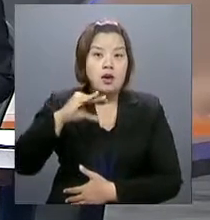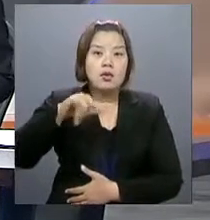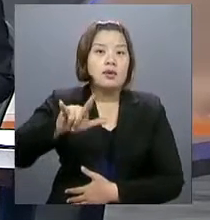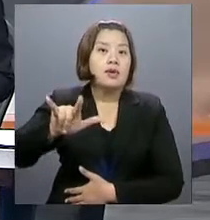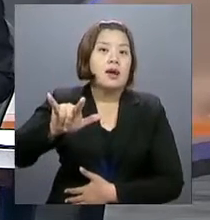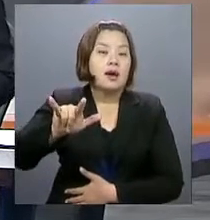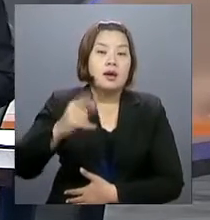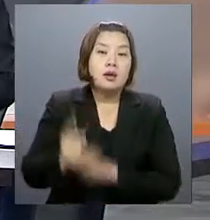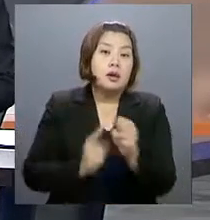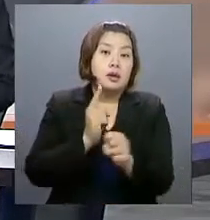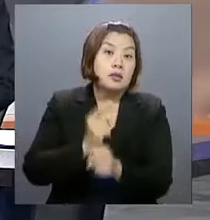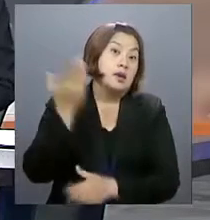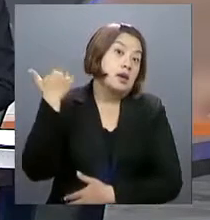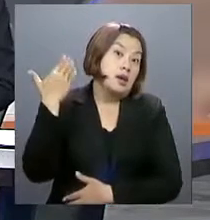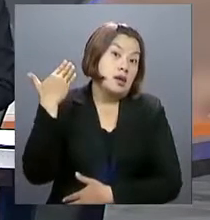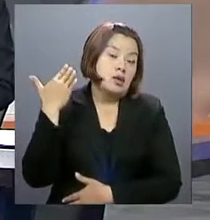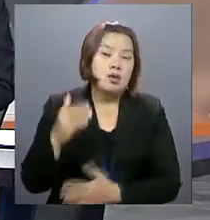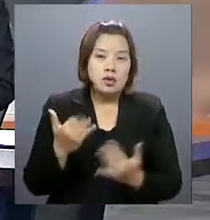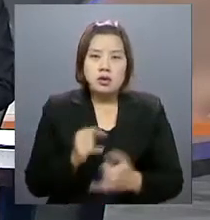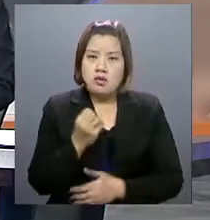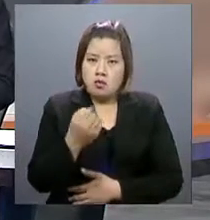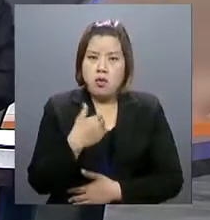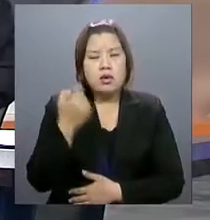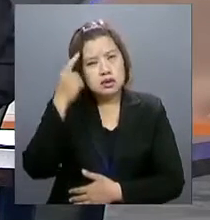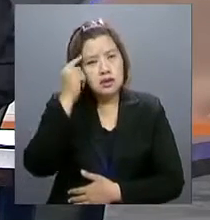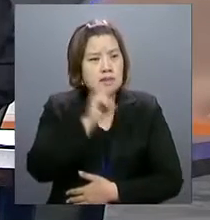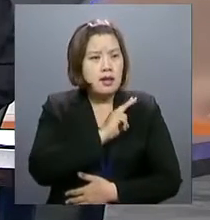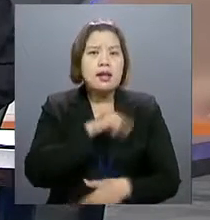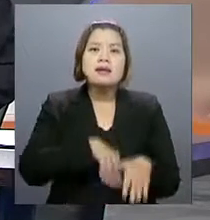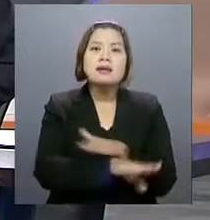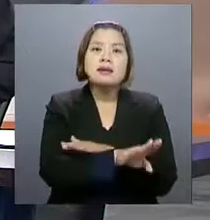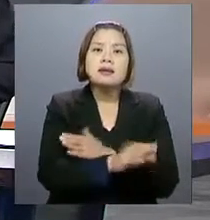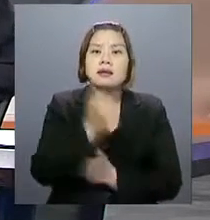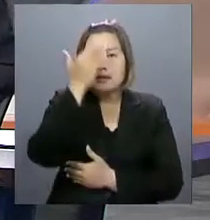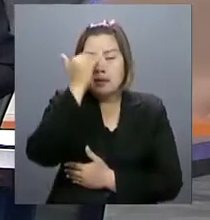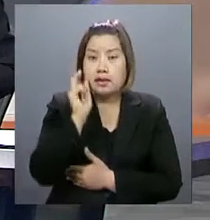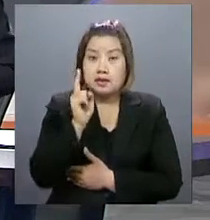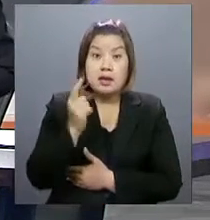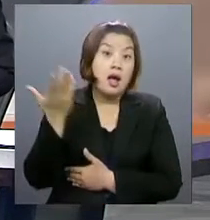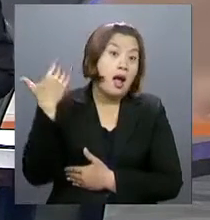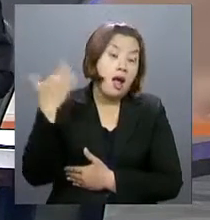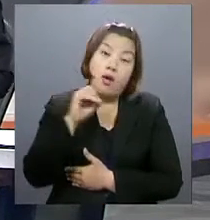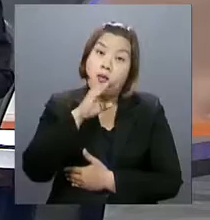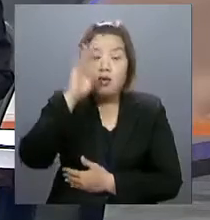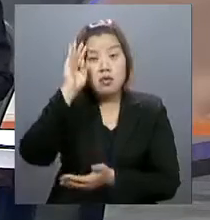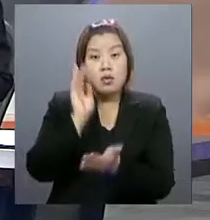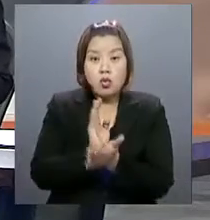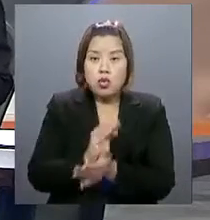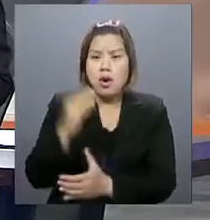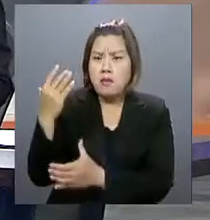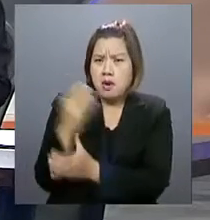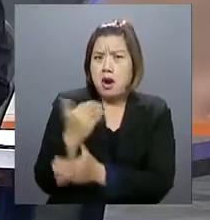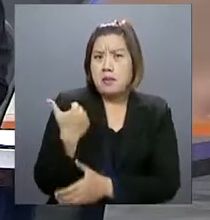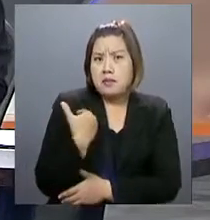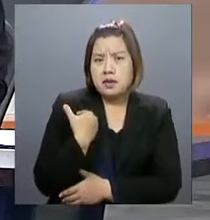ที่ผ่านมานะคะซึ่งระบุว่าสมัครใจหลบหนีเข้าเมืองเองจากเดิมที่ให้การในชั้นพนักงานสอบสวนว่าถูกบังคับนั้นอาจเกิดจาก